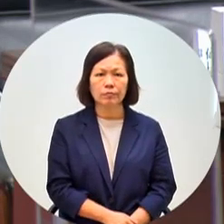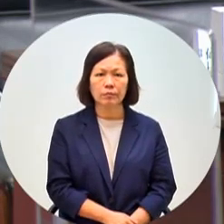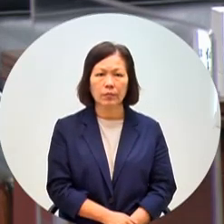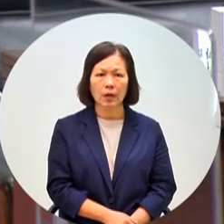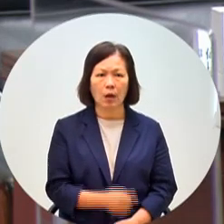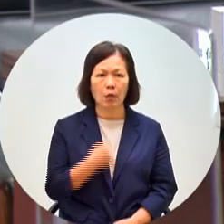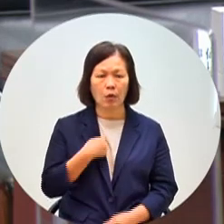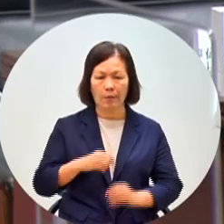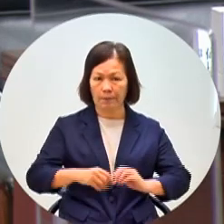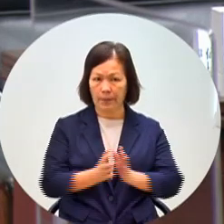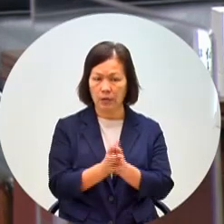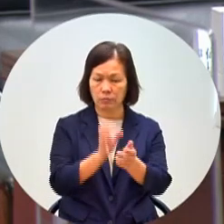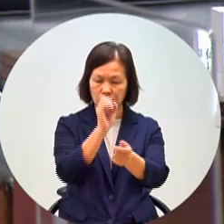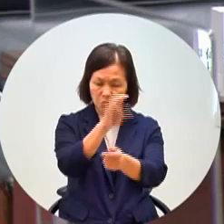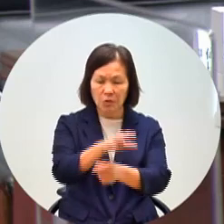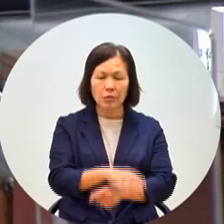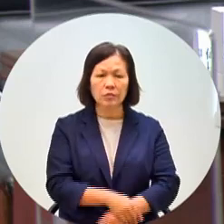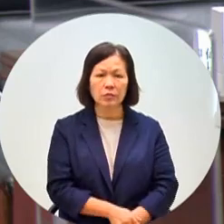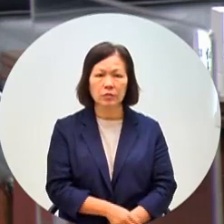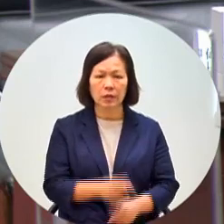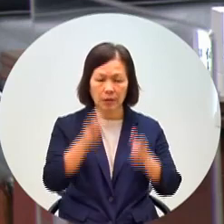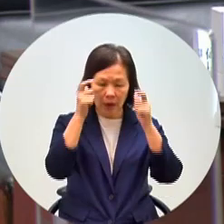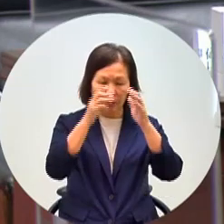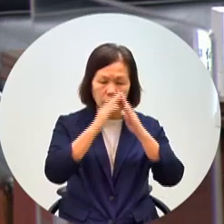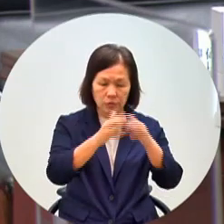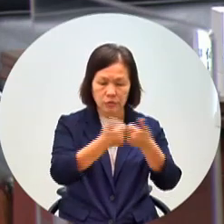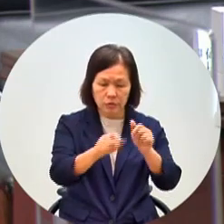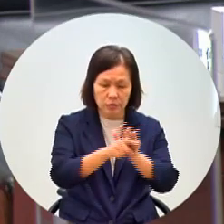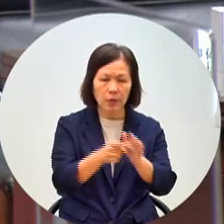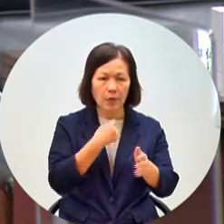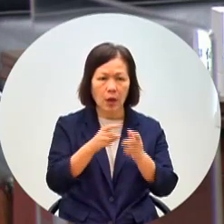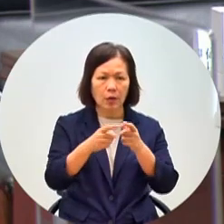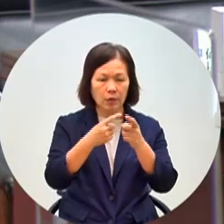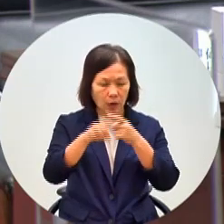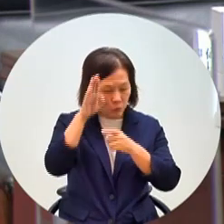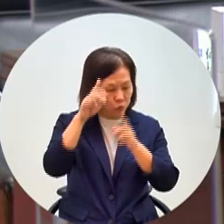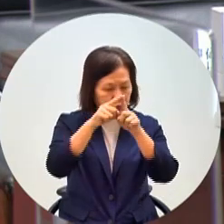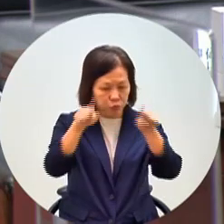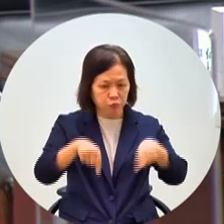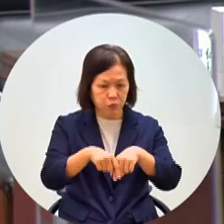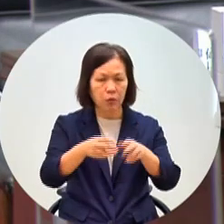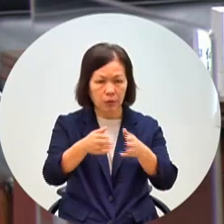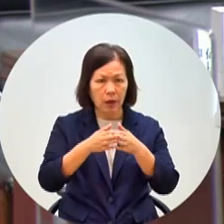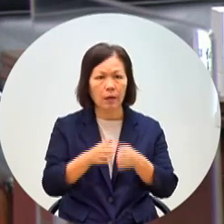本席立即要求高雄市议会要出道歉函。